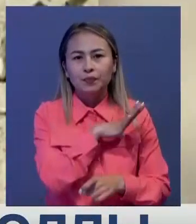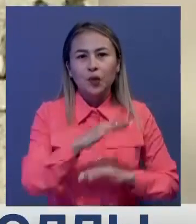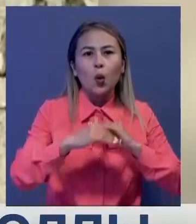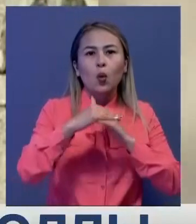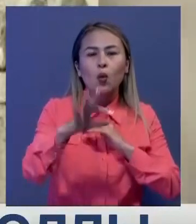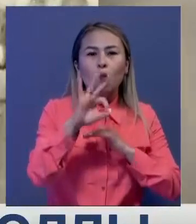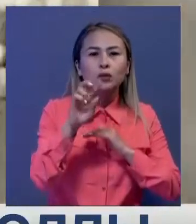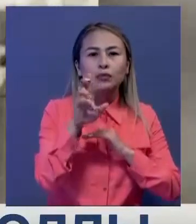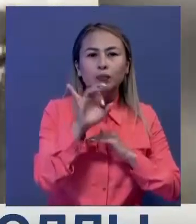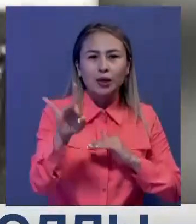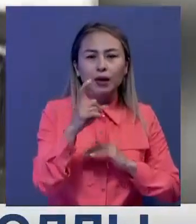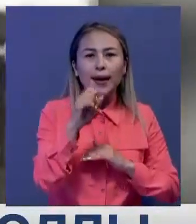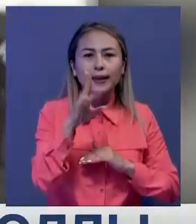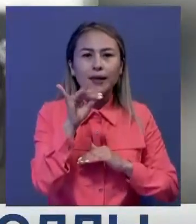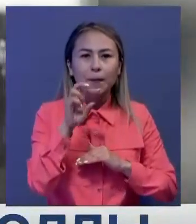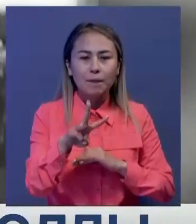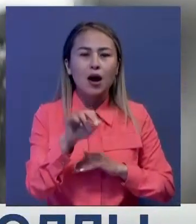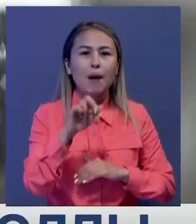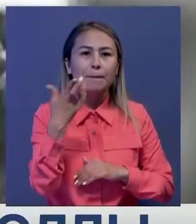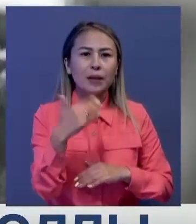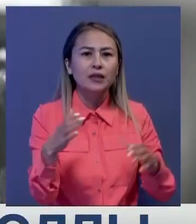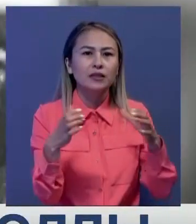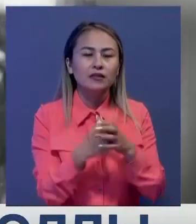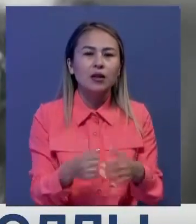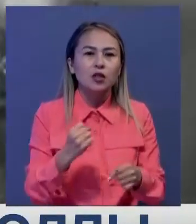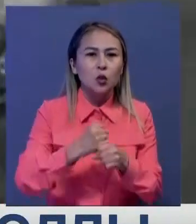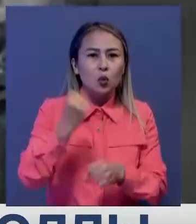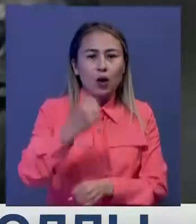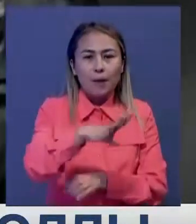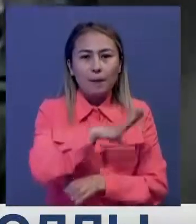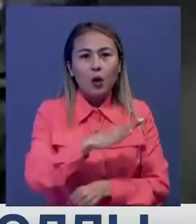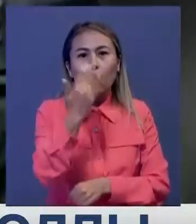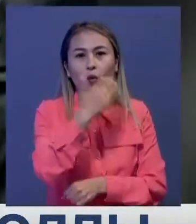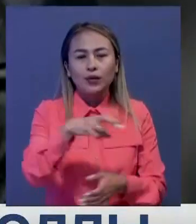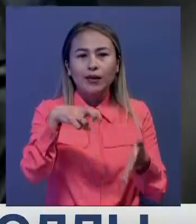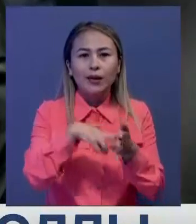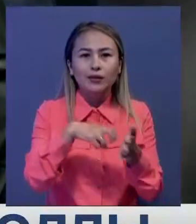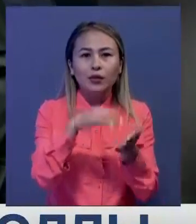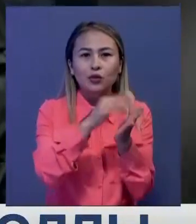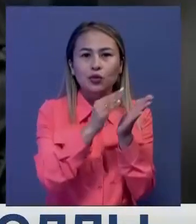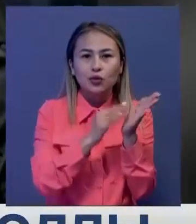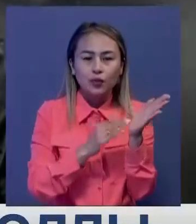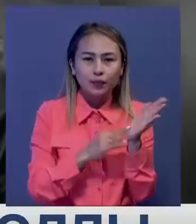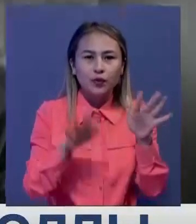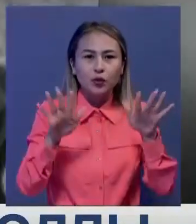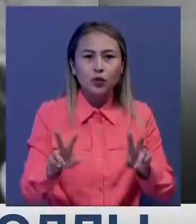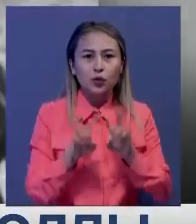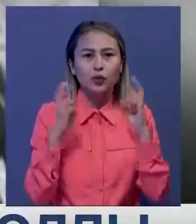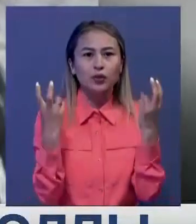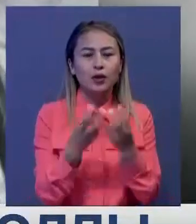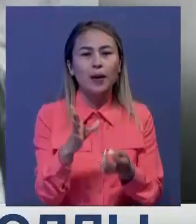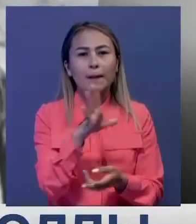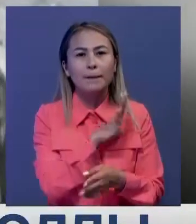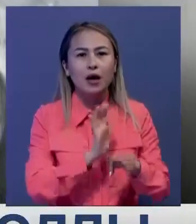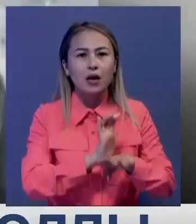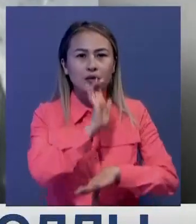озбыр саясатын Хәкім Абайдың ұлы Тұрағұл да қатаң сынаған екен. Онысын хатқа түсіріп, төрде отырғандарға төтесінен